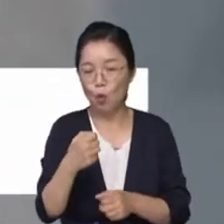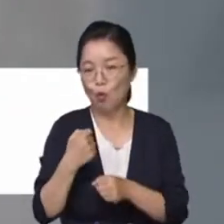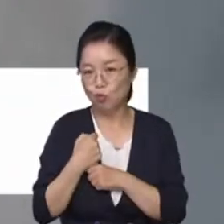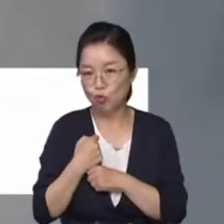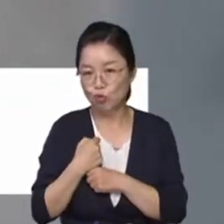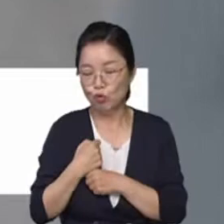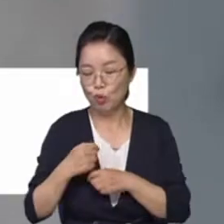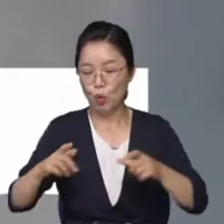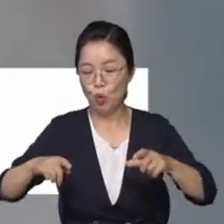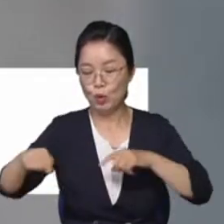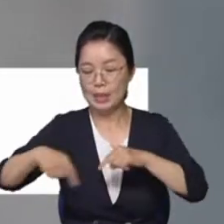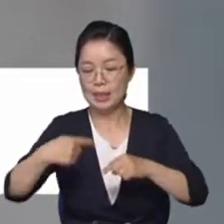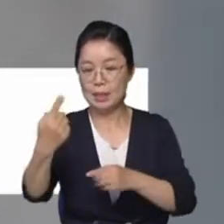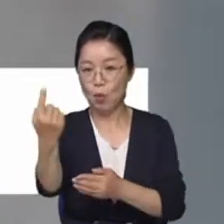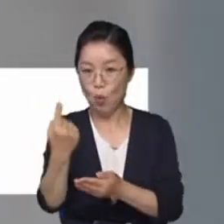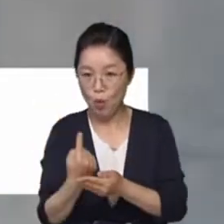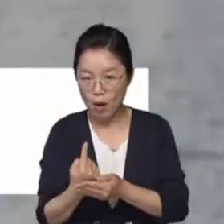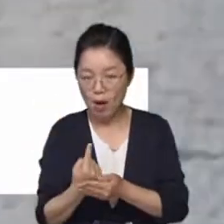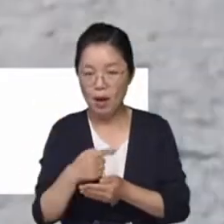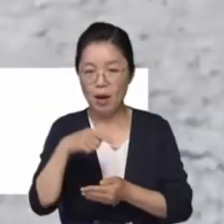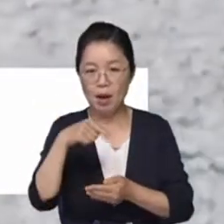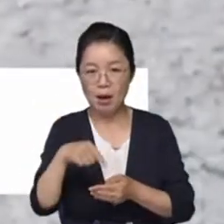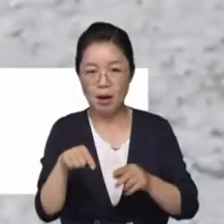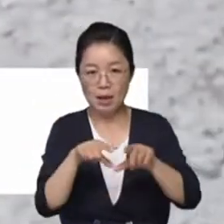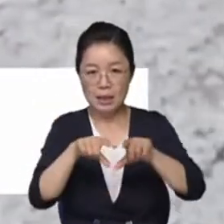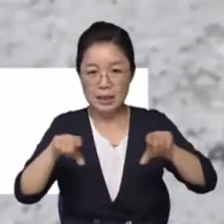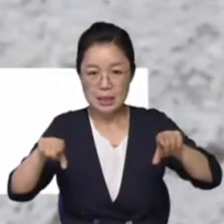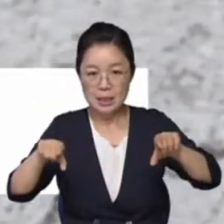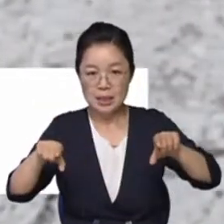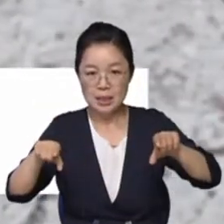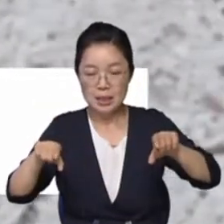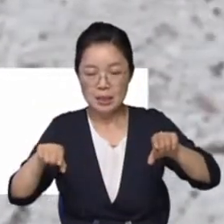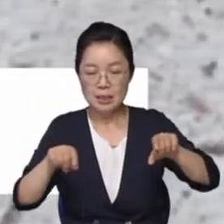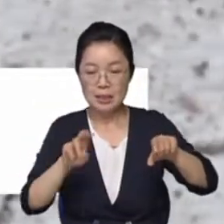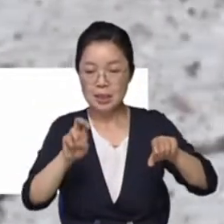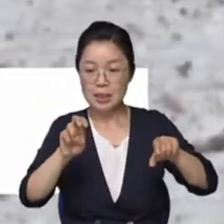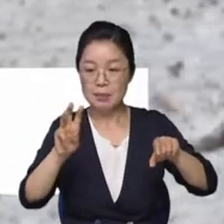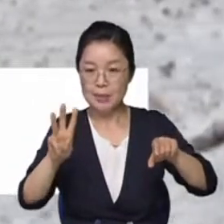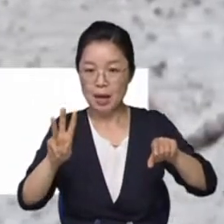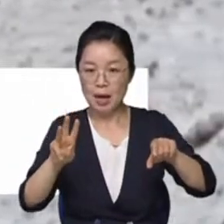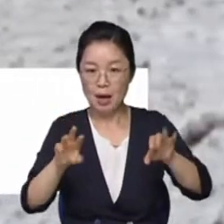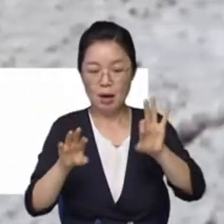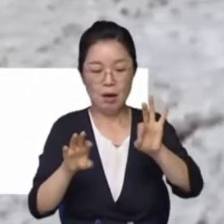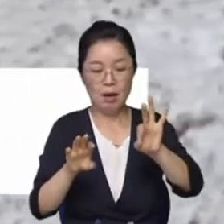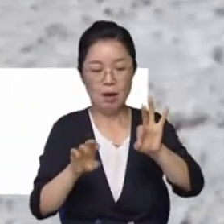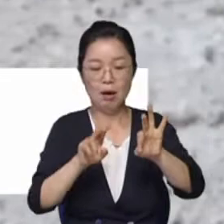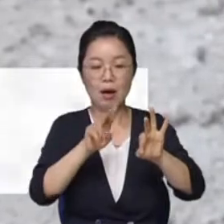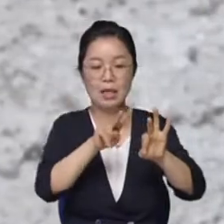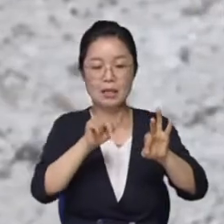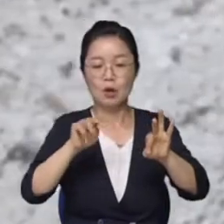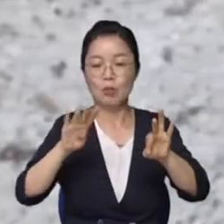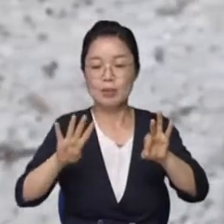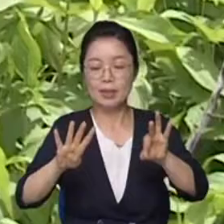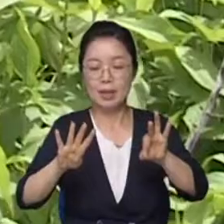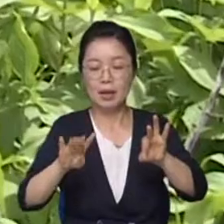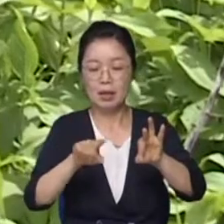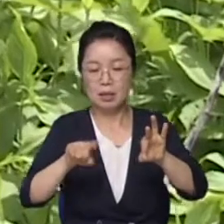군과 지자체는 길이 23.5cm, 지름 2.4cm인 포탄 탄두를 회수해